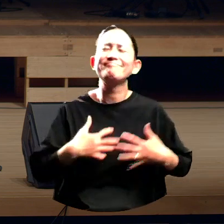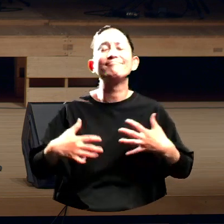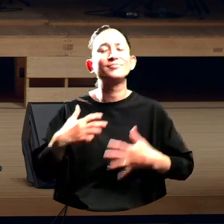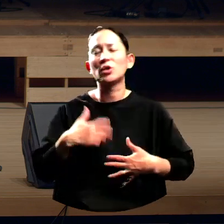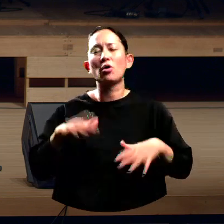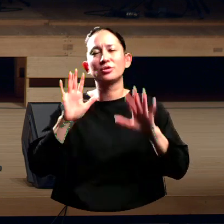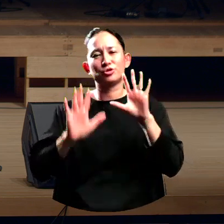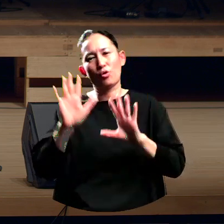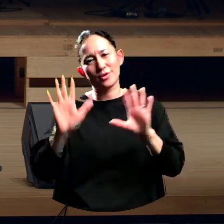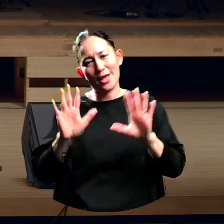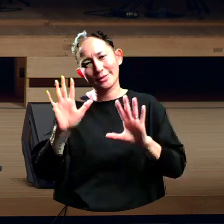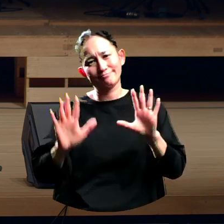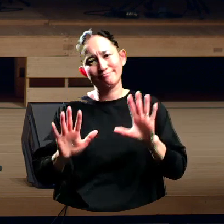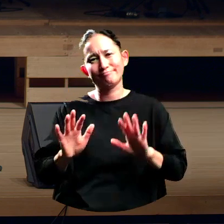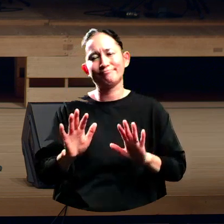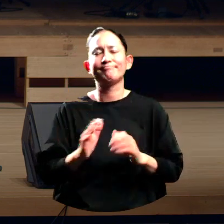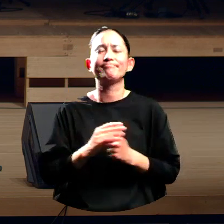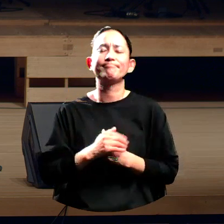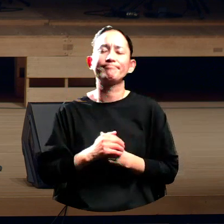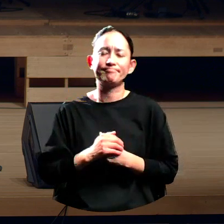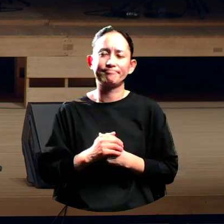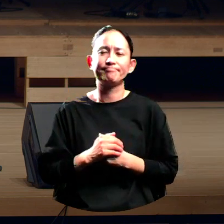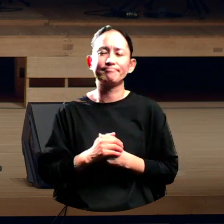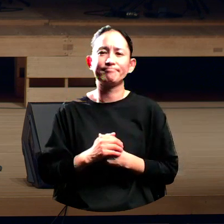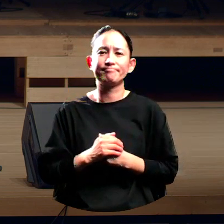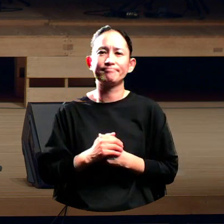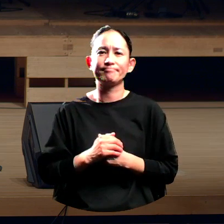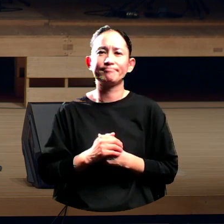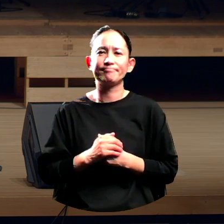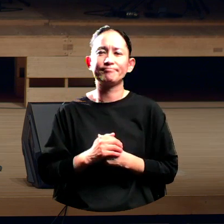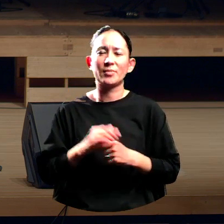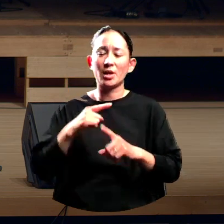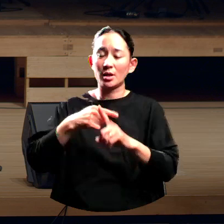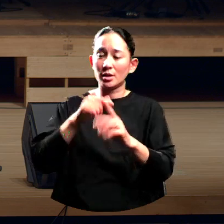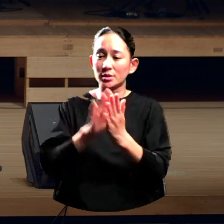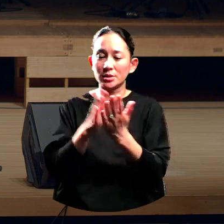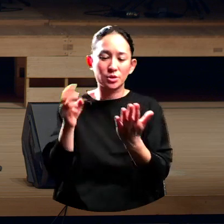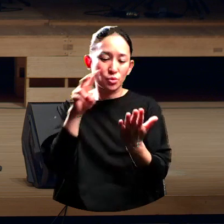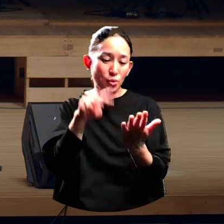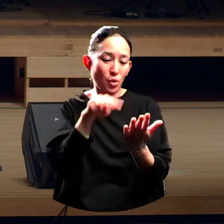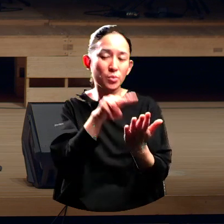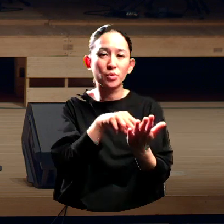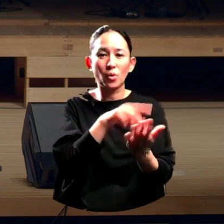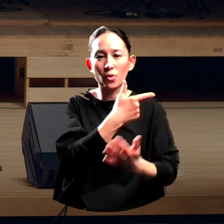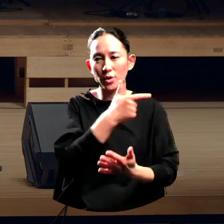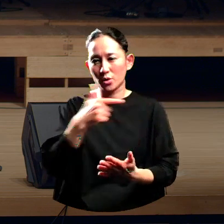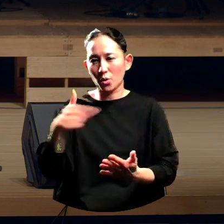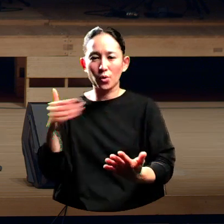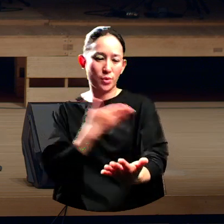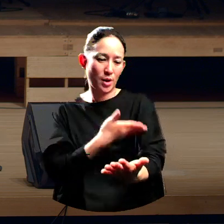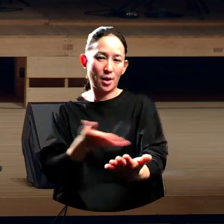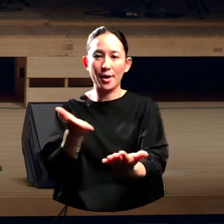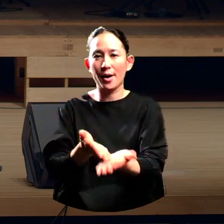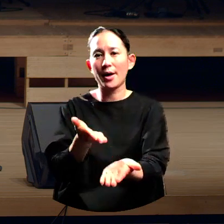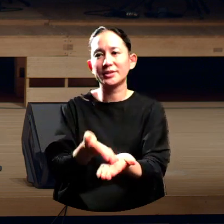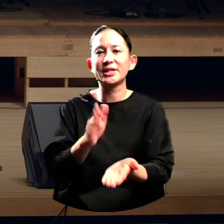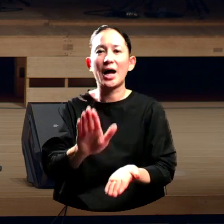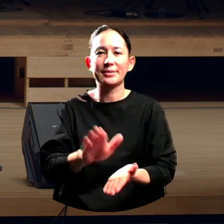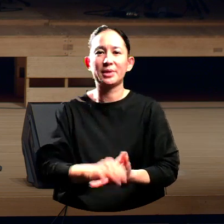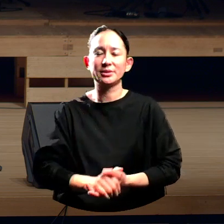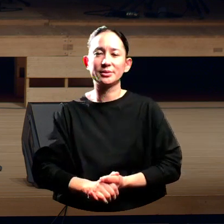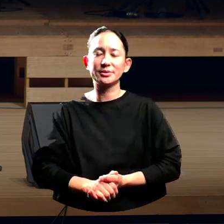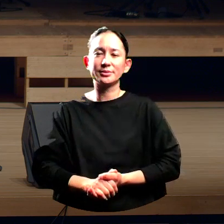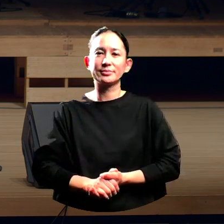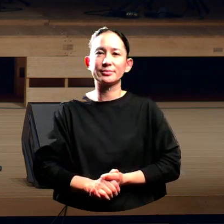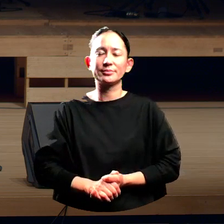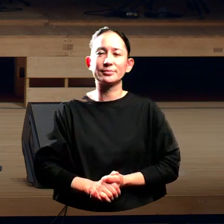so broken that it feels unrecoverable. 聖書を読むといろいろなストーリー出てきますね。 When you look at the Bible, you can